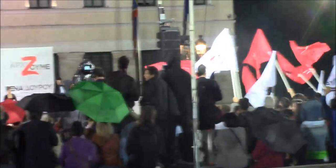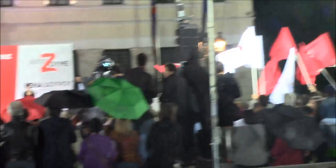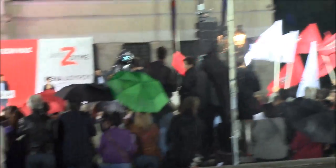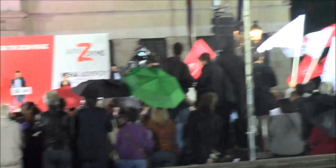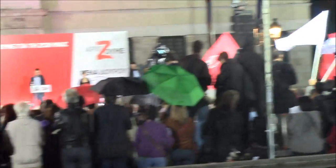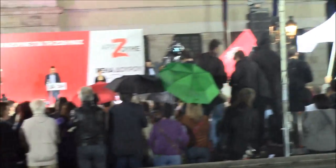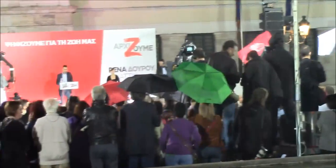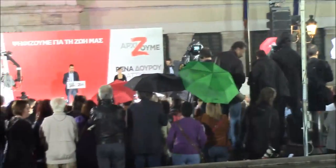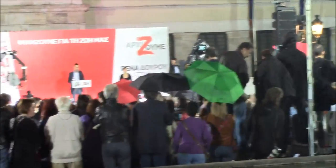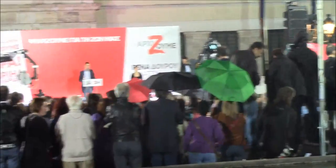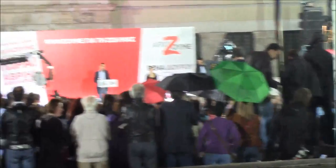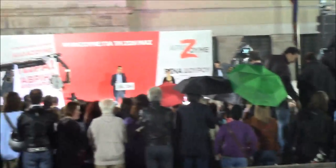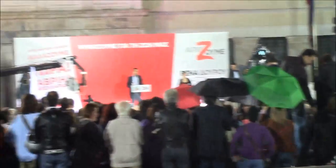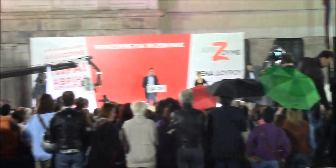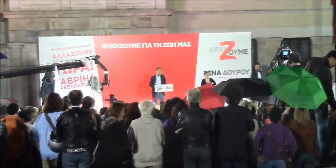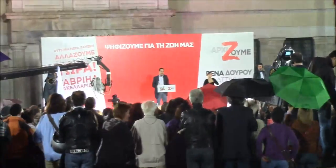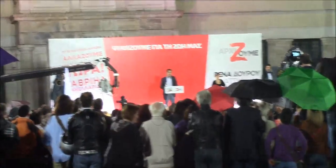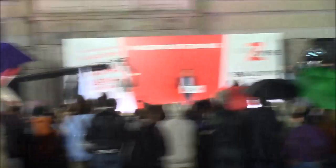Φίλες και φίλοι,